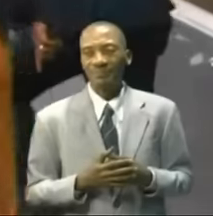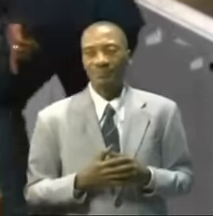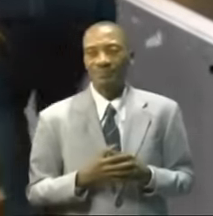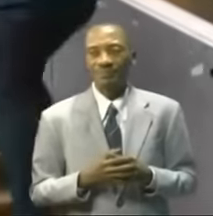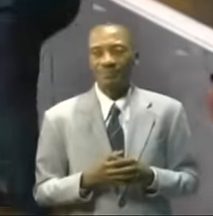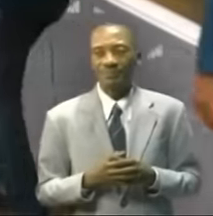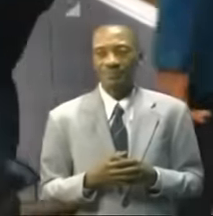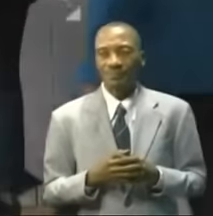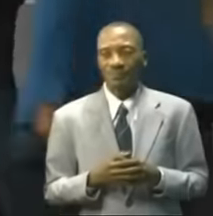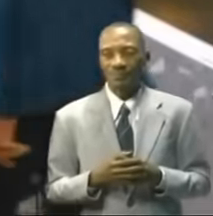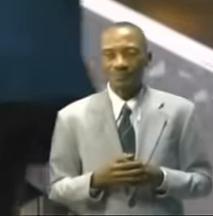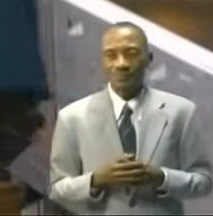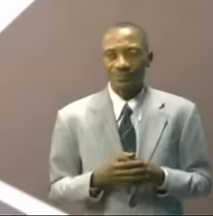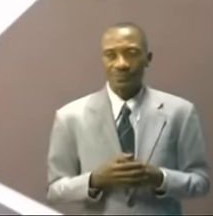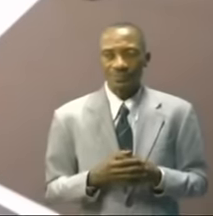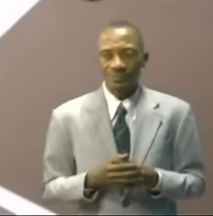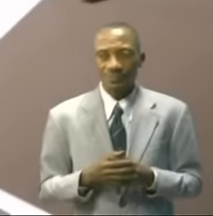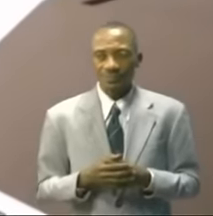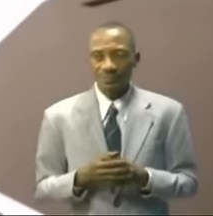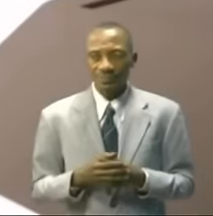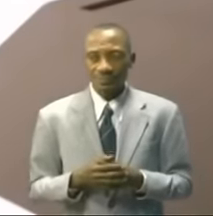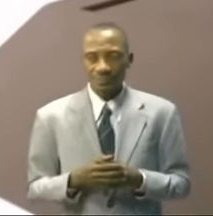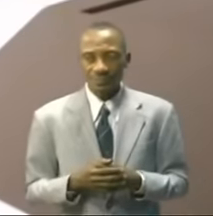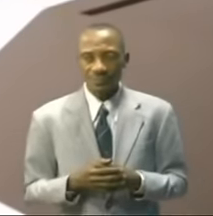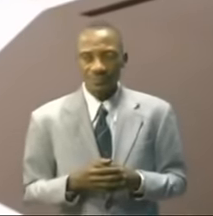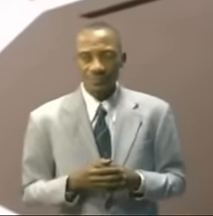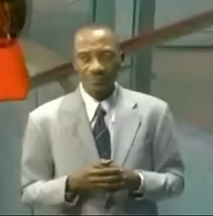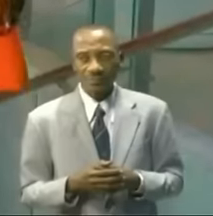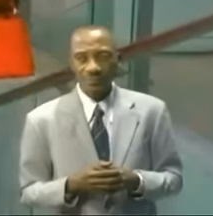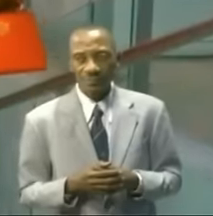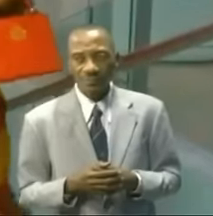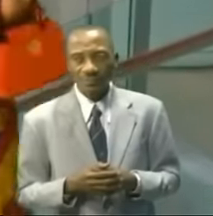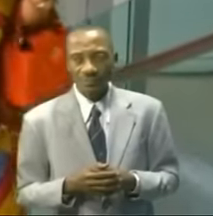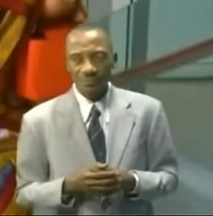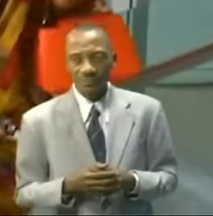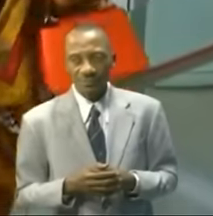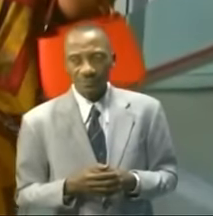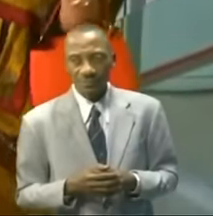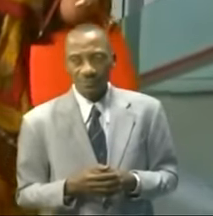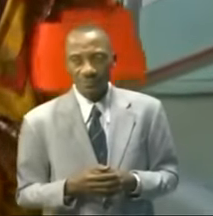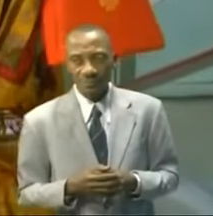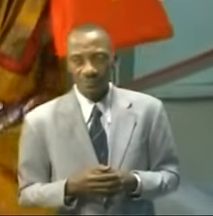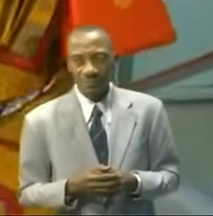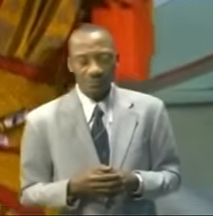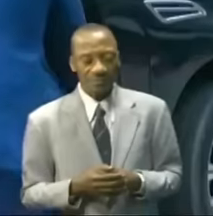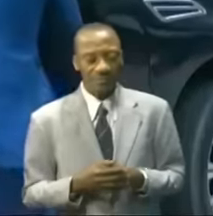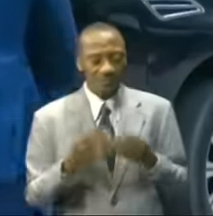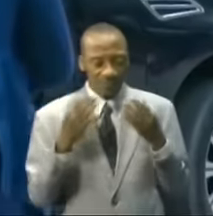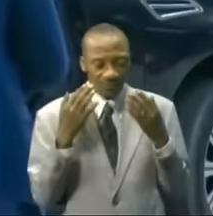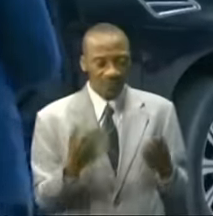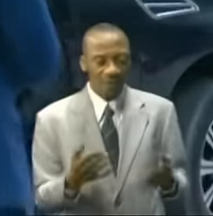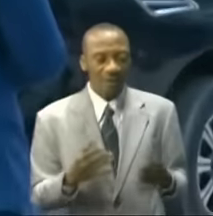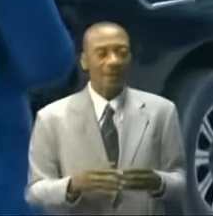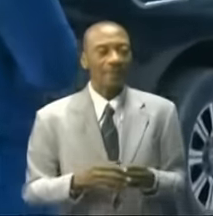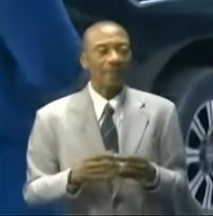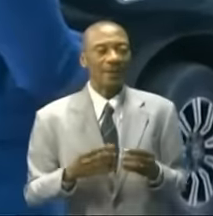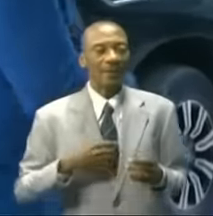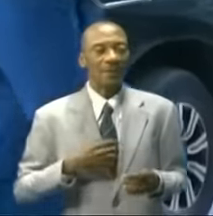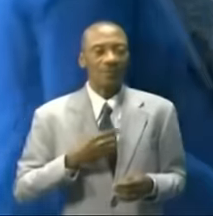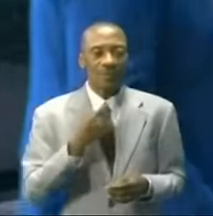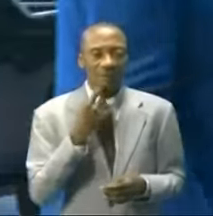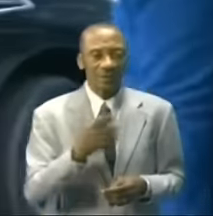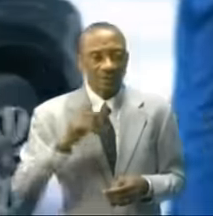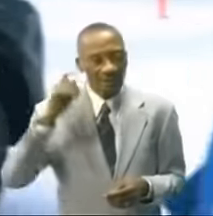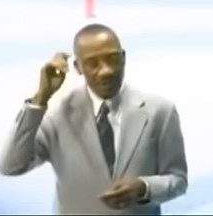perception des salaires des enseignants dans certaines provinces est l'un des sujets qui sera débattu du 23 au 26 août à Mbouéla